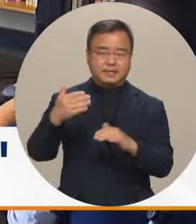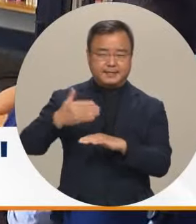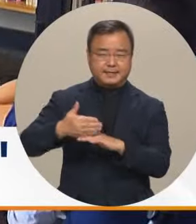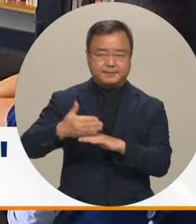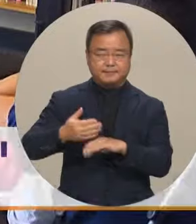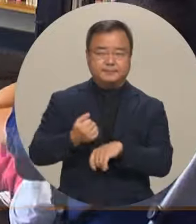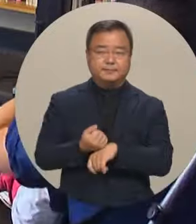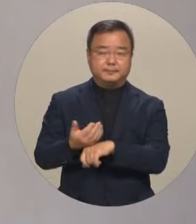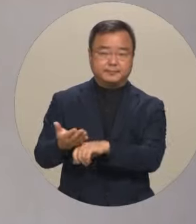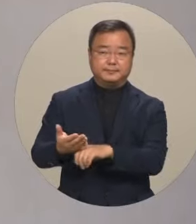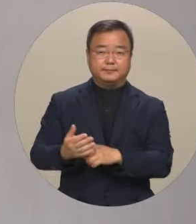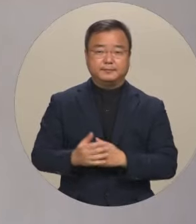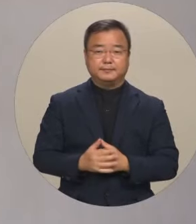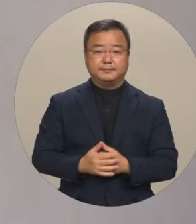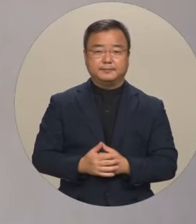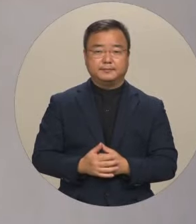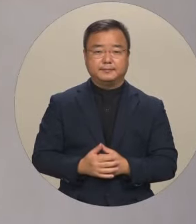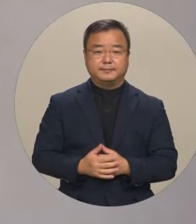뜻을